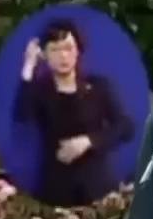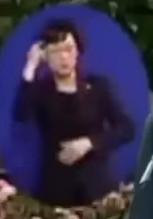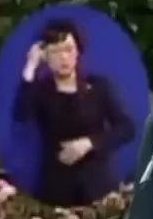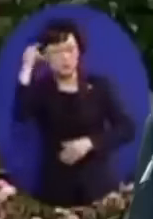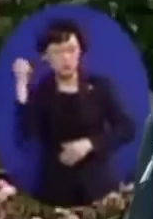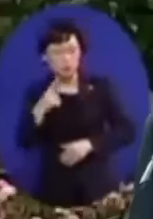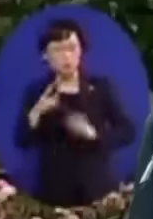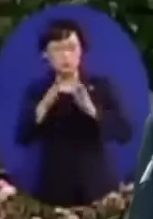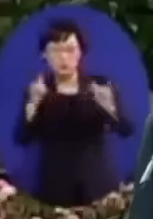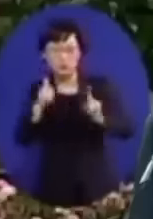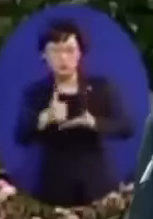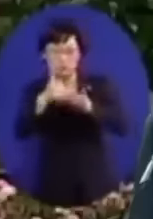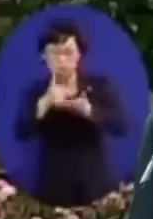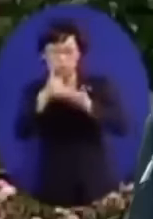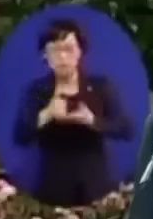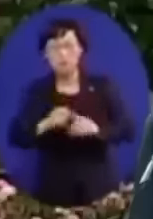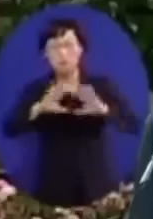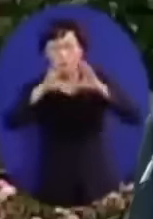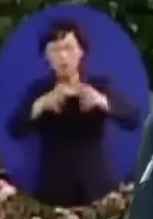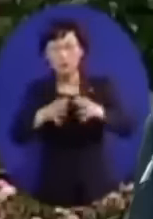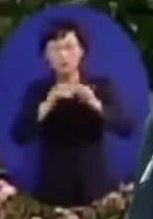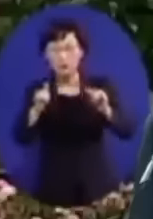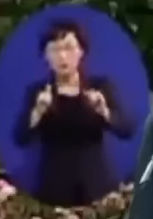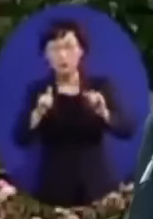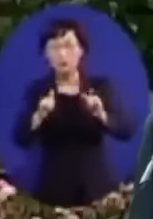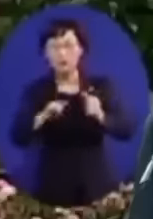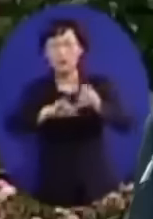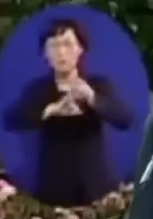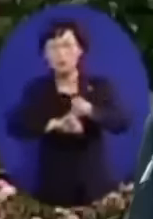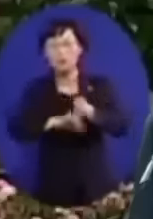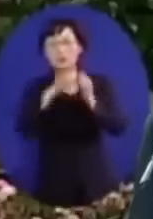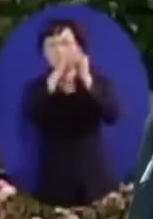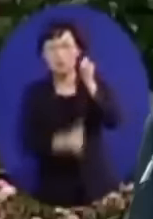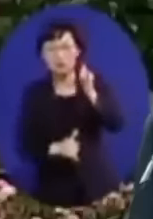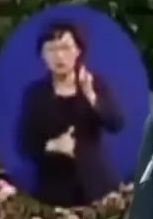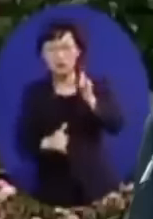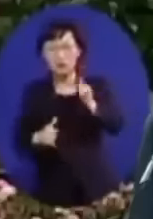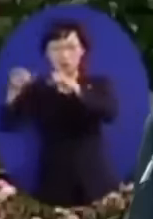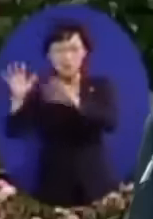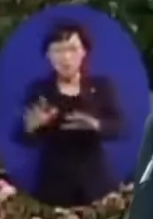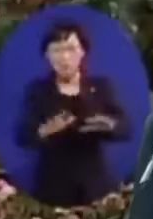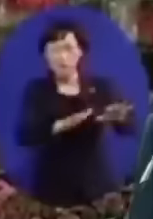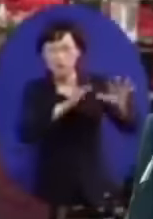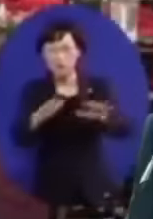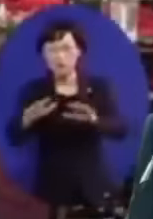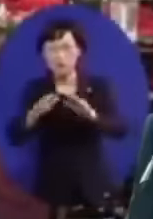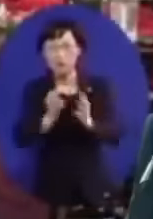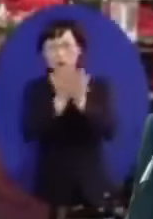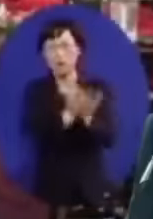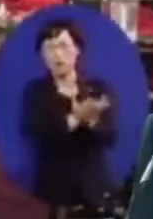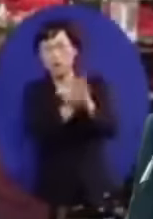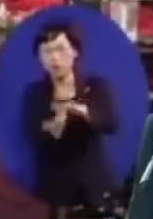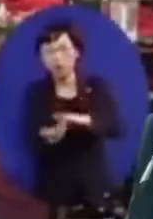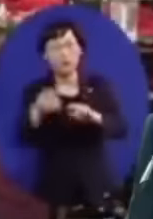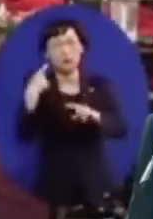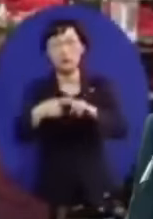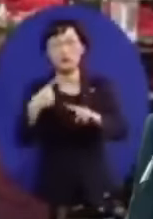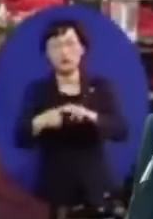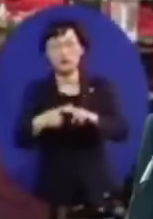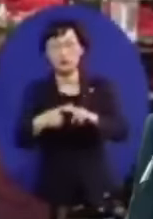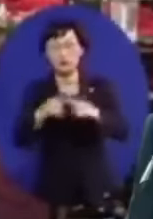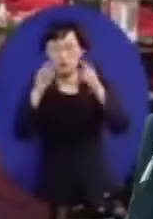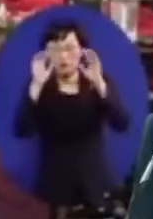우상화한 민족과 국가는 반드시 역사의 파도에 침몰한다는 사실을 잘 알고 있습니다.